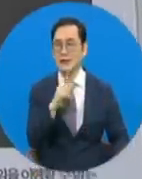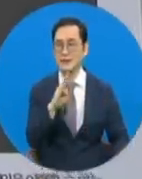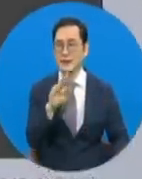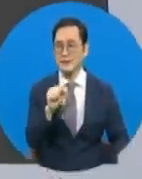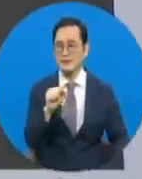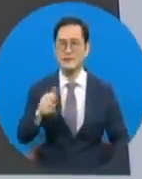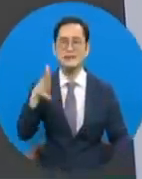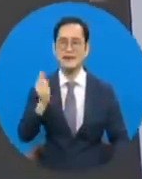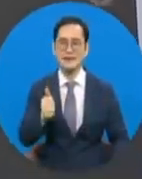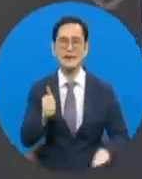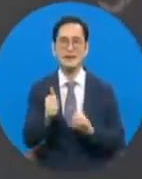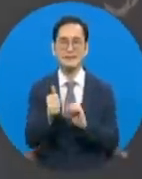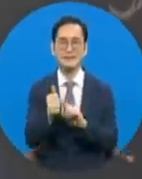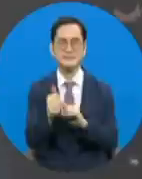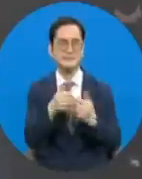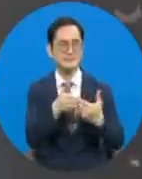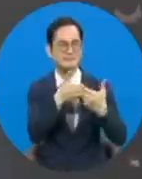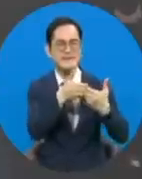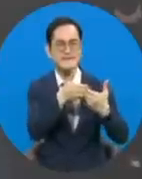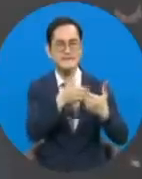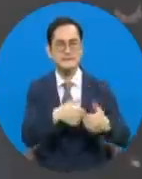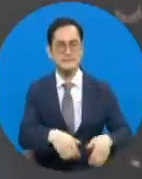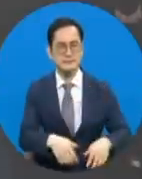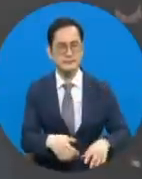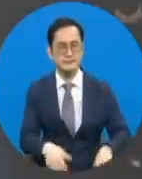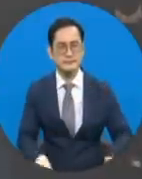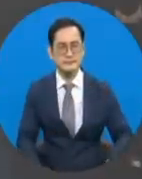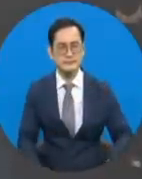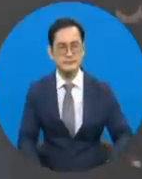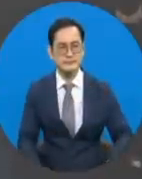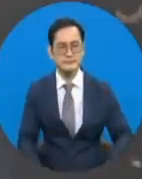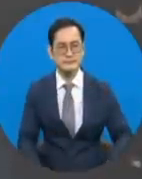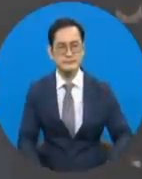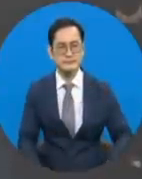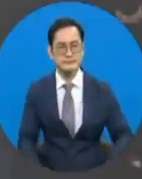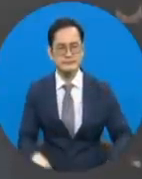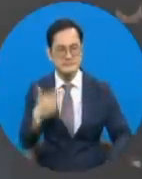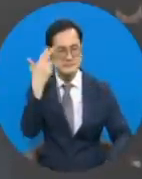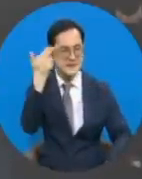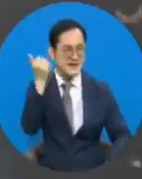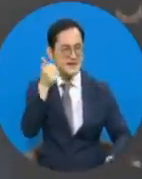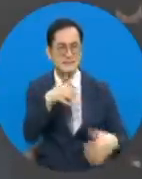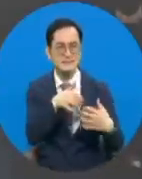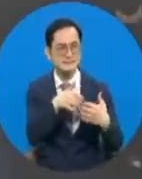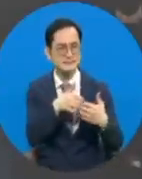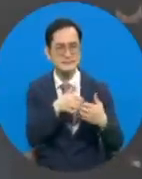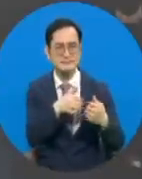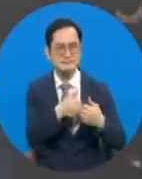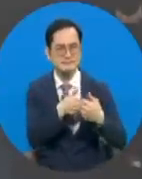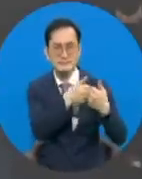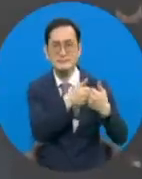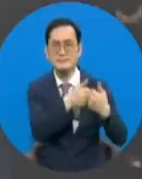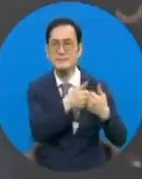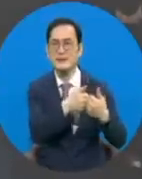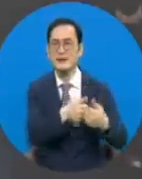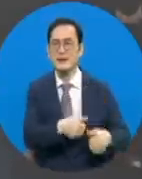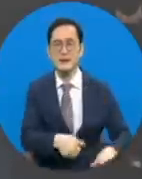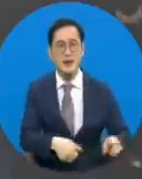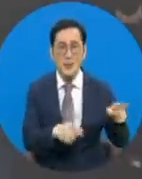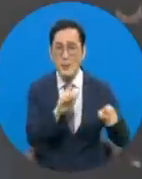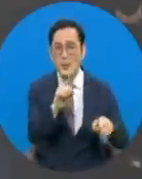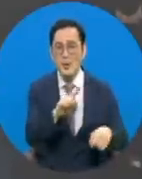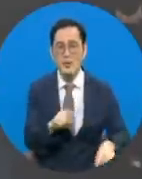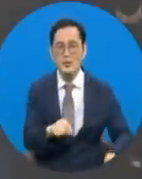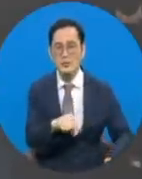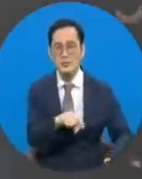KBS 사장이 배수진을 쳤군요. 대통령실의 수신료 분리 징수 추진 움직임에 김의철 KBS